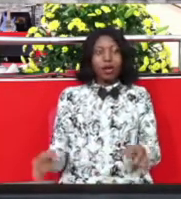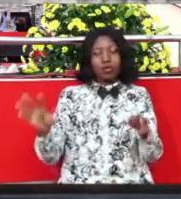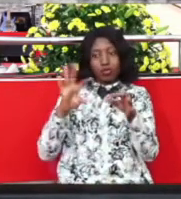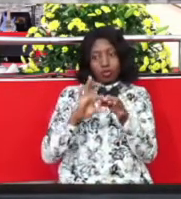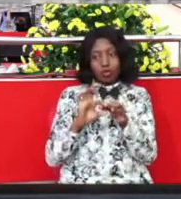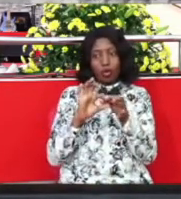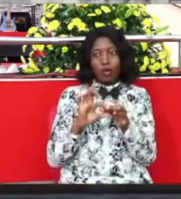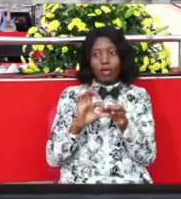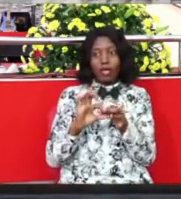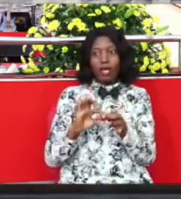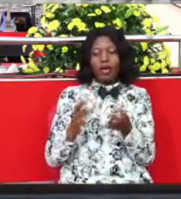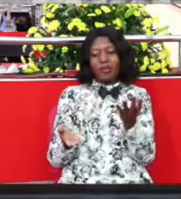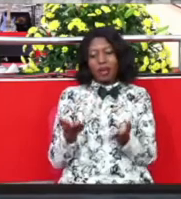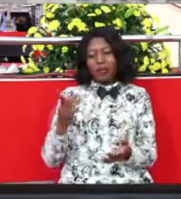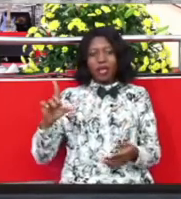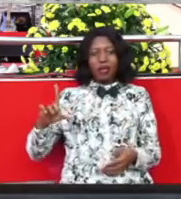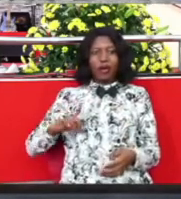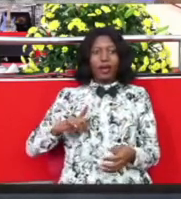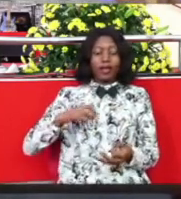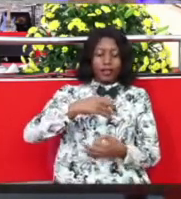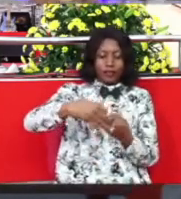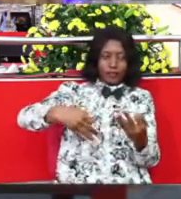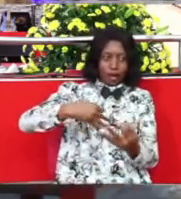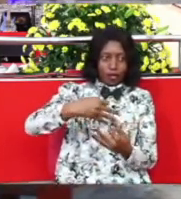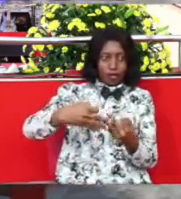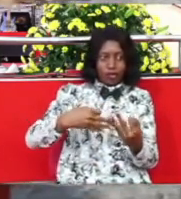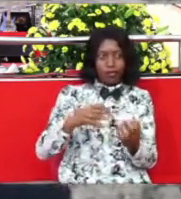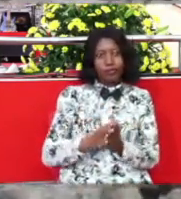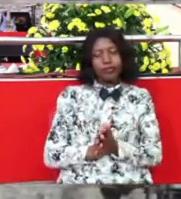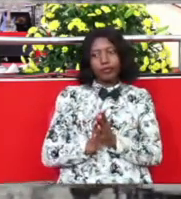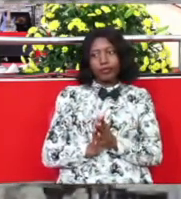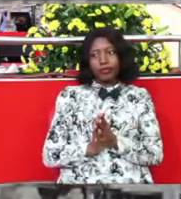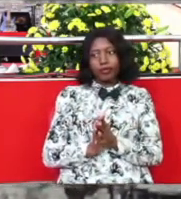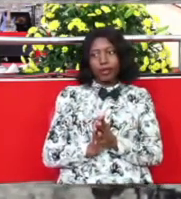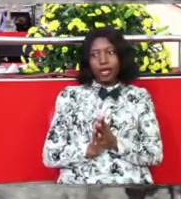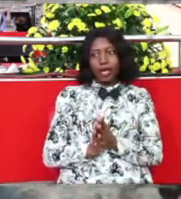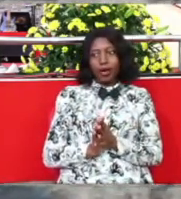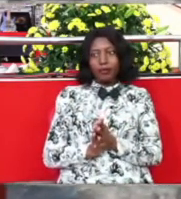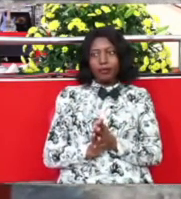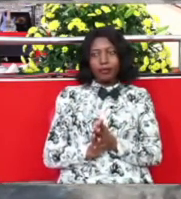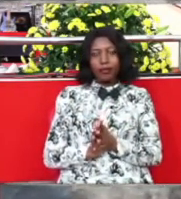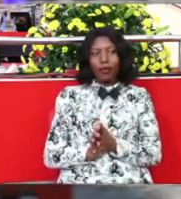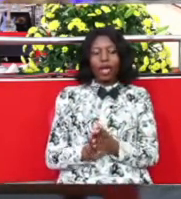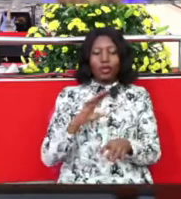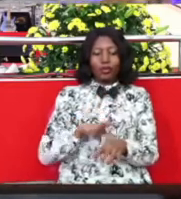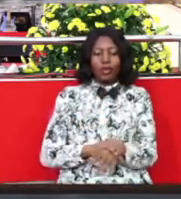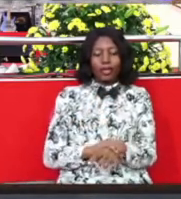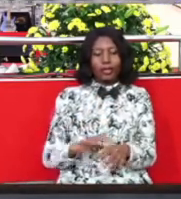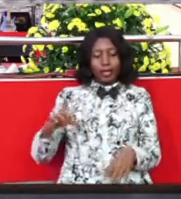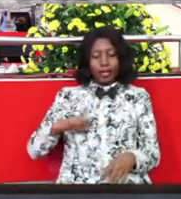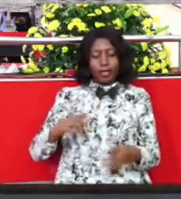fellowship. Wanasikia ikiwa na ugumu sana kuungana na wadada wenzao katika. Unasikia kina dada wanapiga madepe, "Eh, kujeni kuna fellowship ya